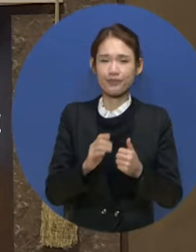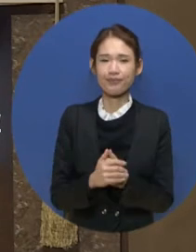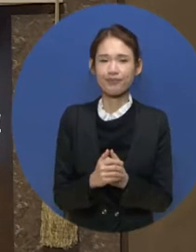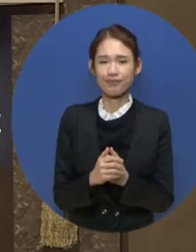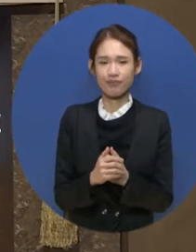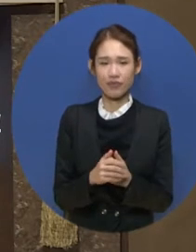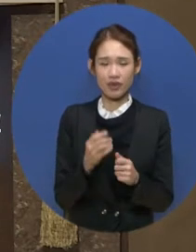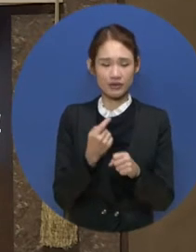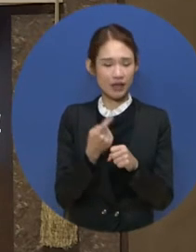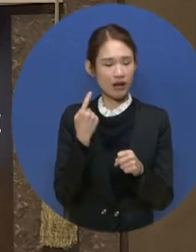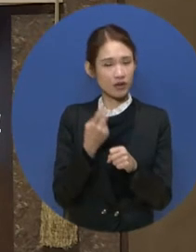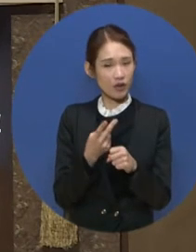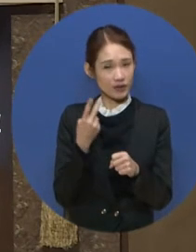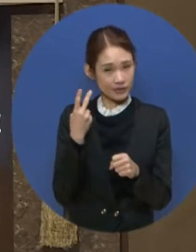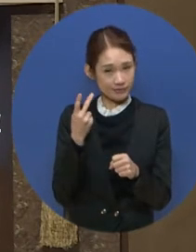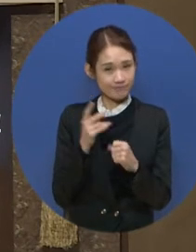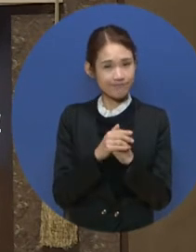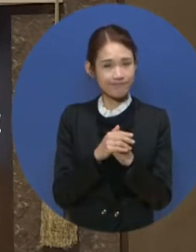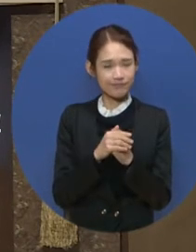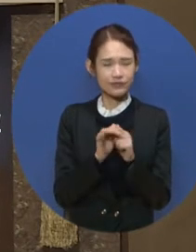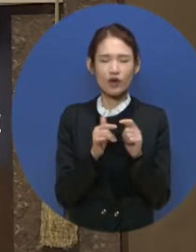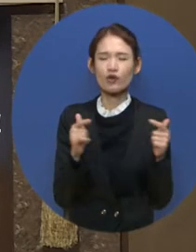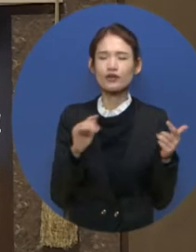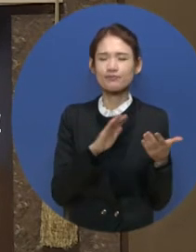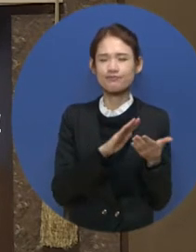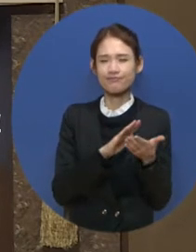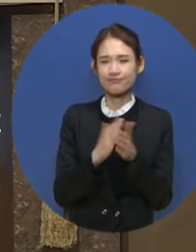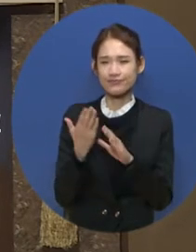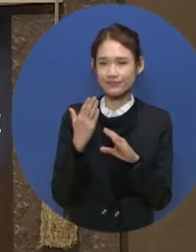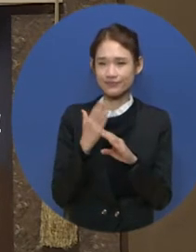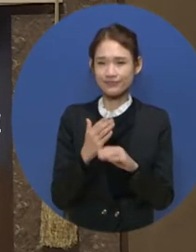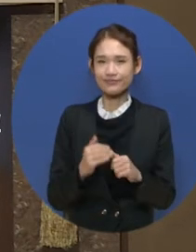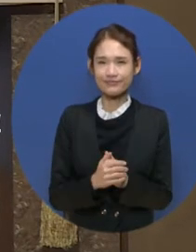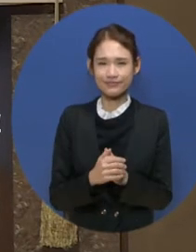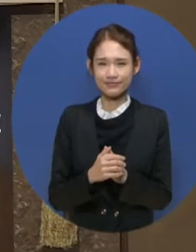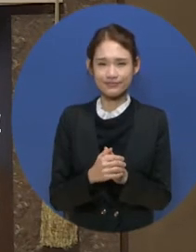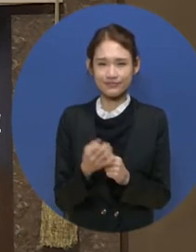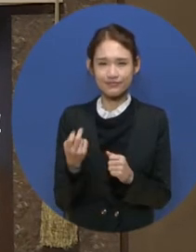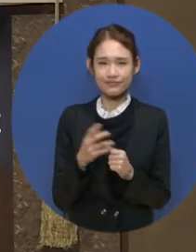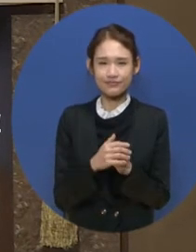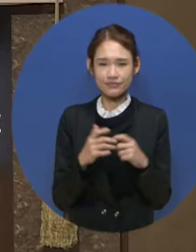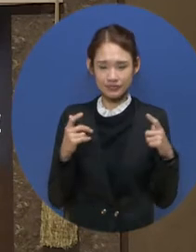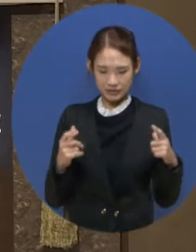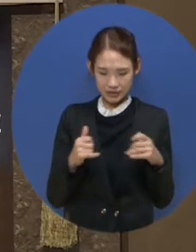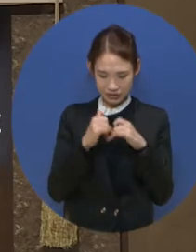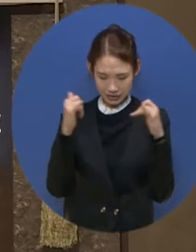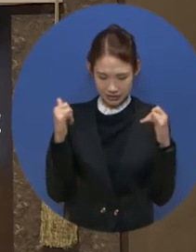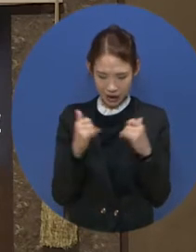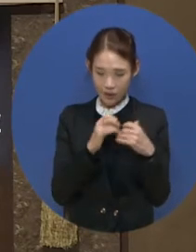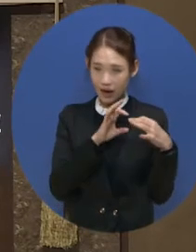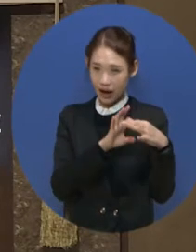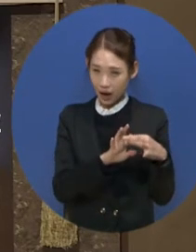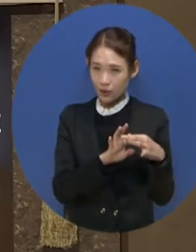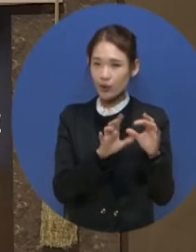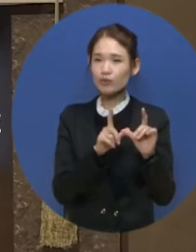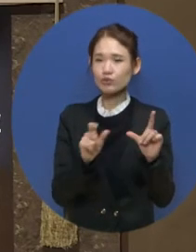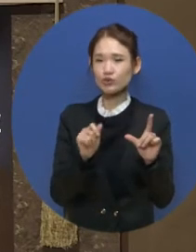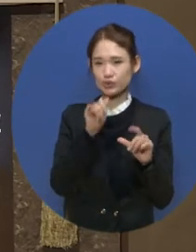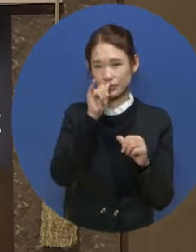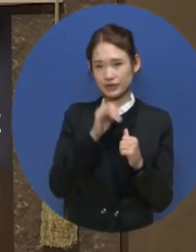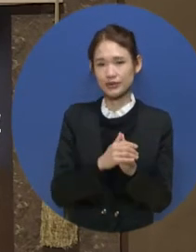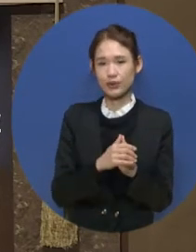작년 또 제작년 의 의미 있는 변화들이 생기고 있습니다 그래서 그 지역사회에 대한 부분이 있고